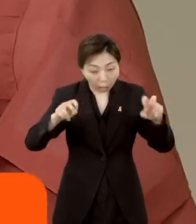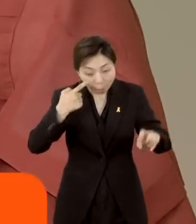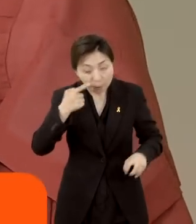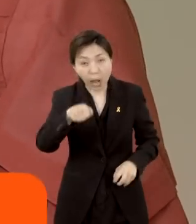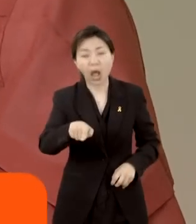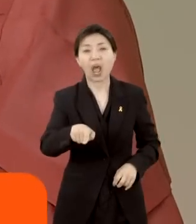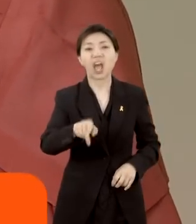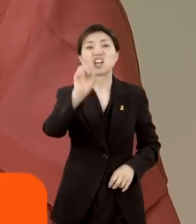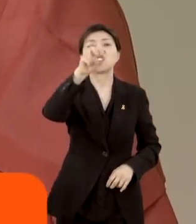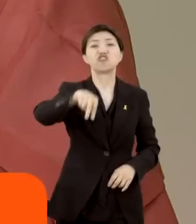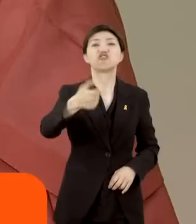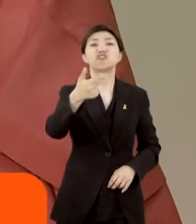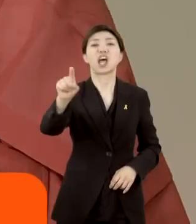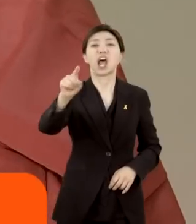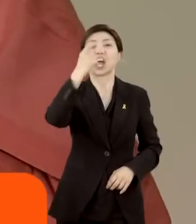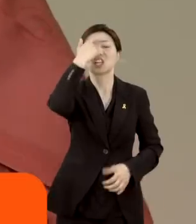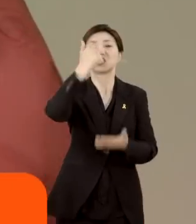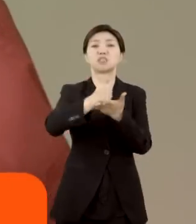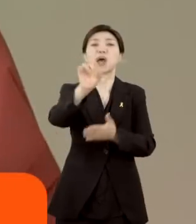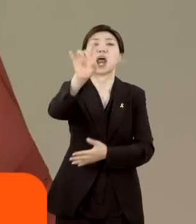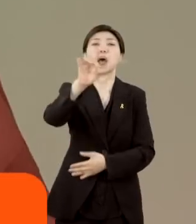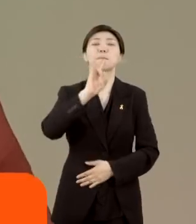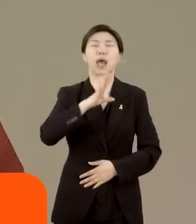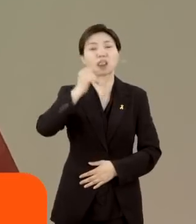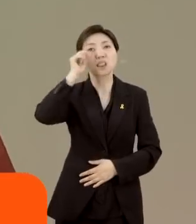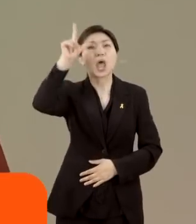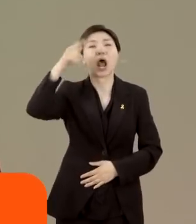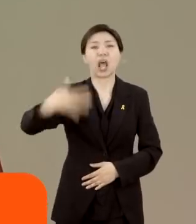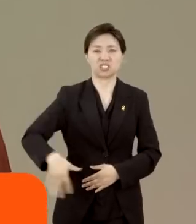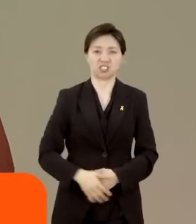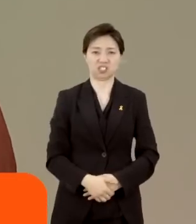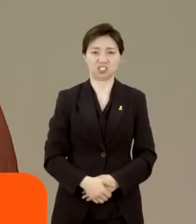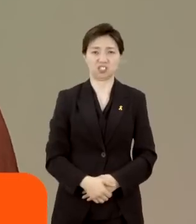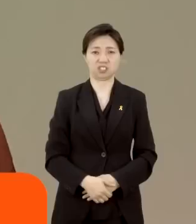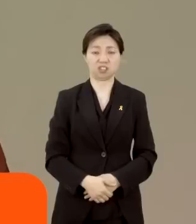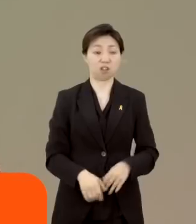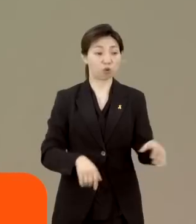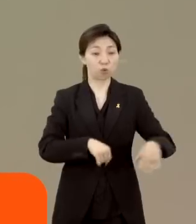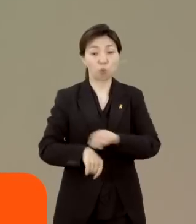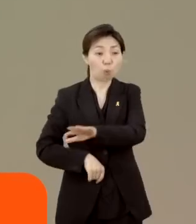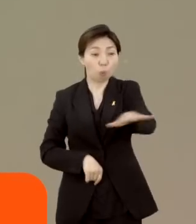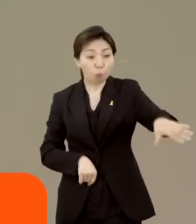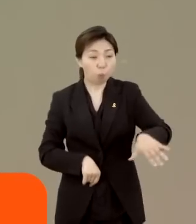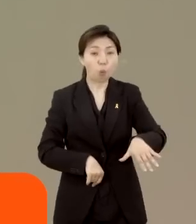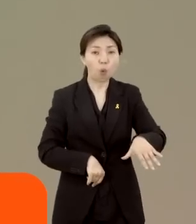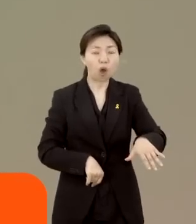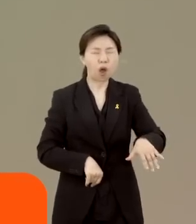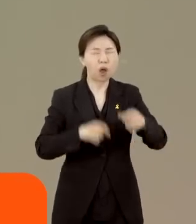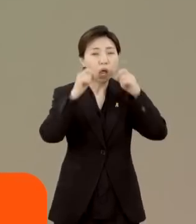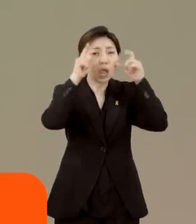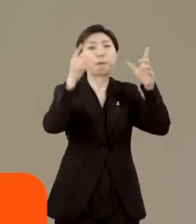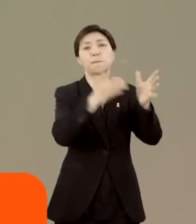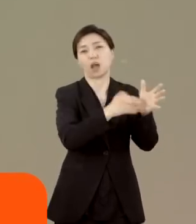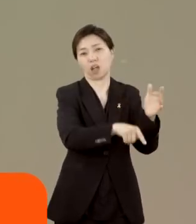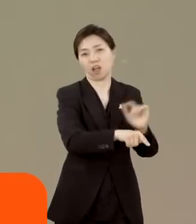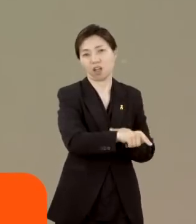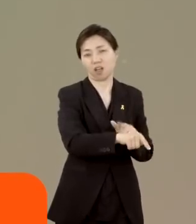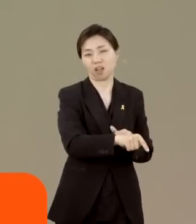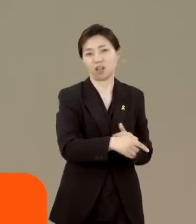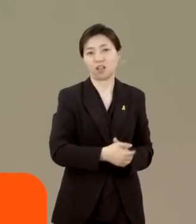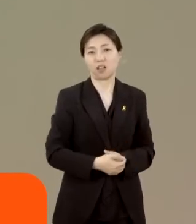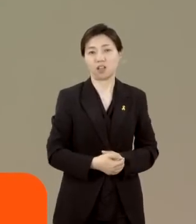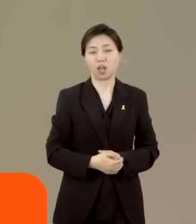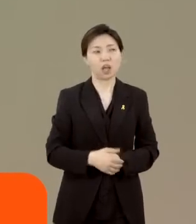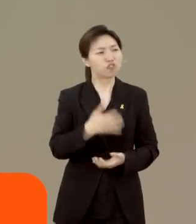깨달았대요 책에 그렇게 나와요 그때 대중스님들이 몇 명이 함께 모여서 공부했는지는